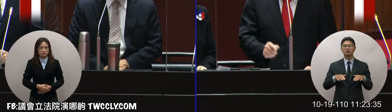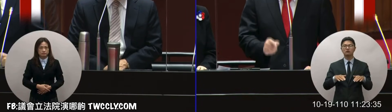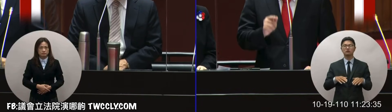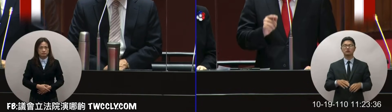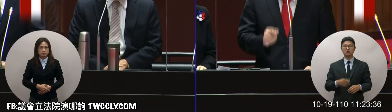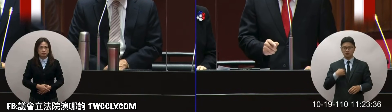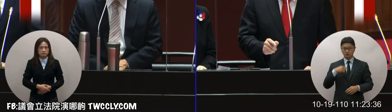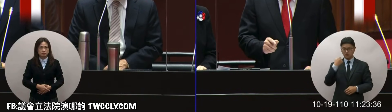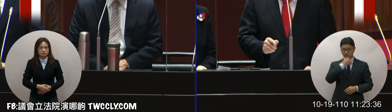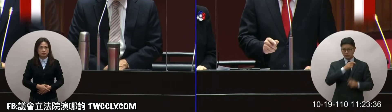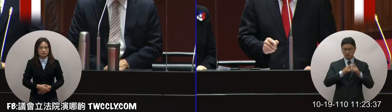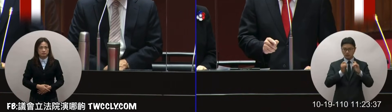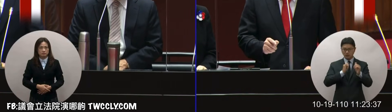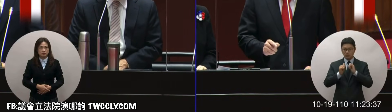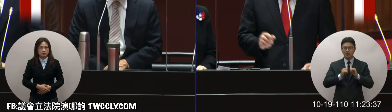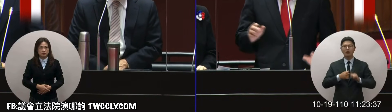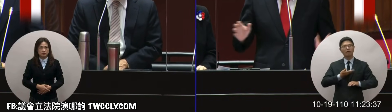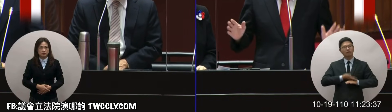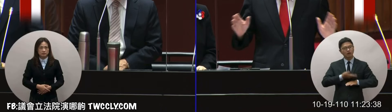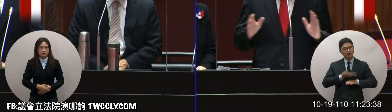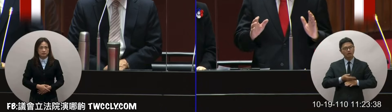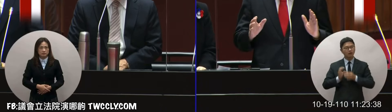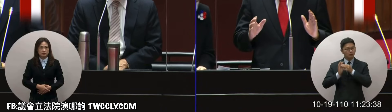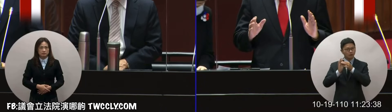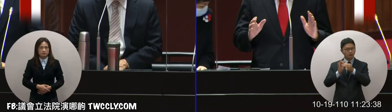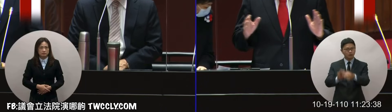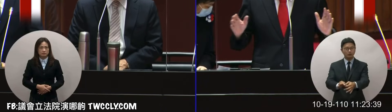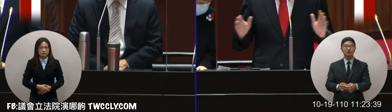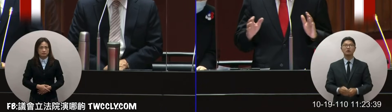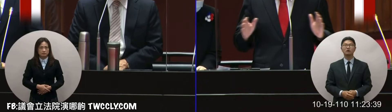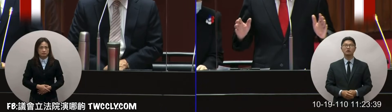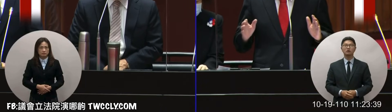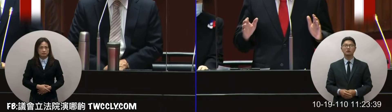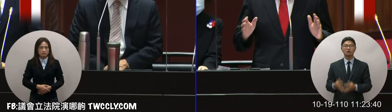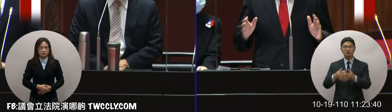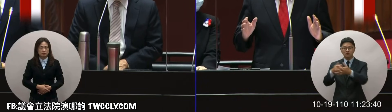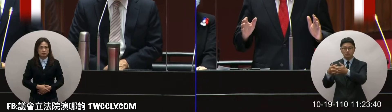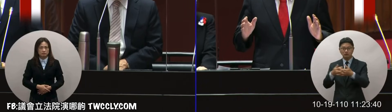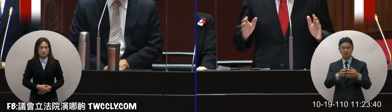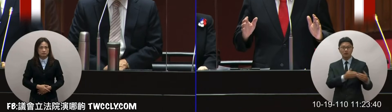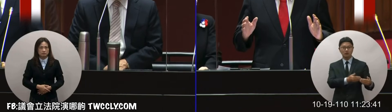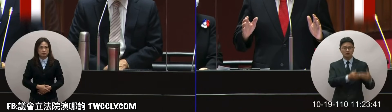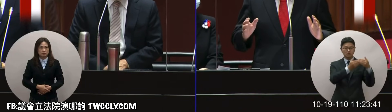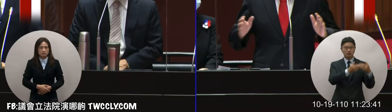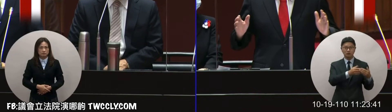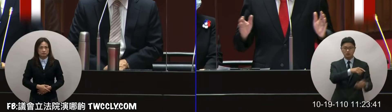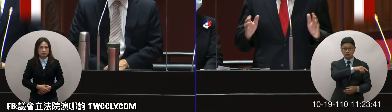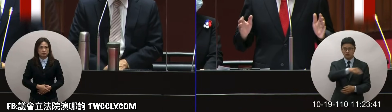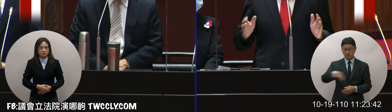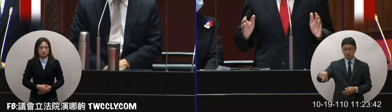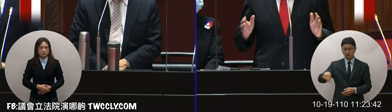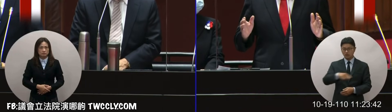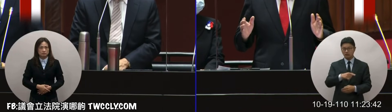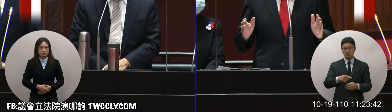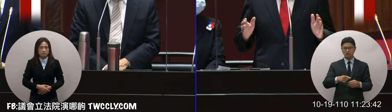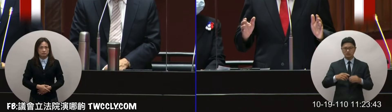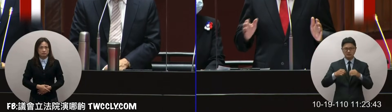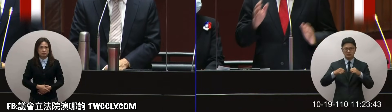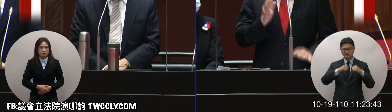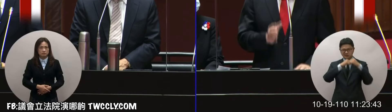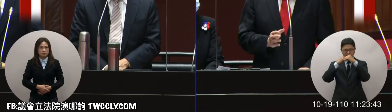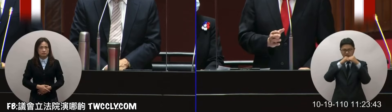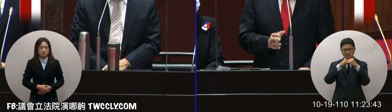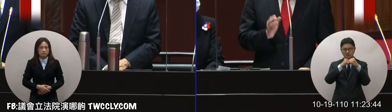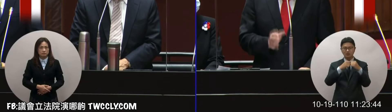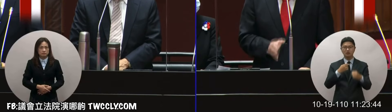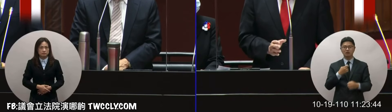够持续的平安？美中休息地的原理，再全面的对抗，